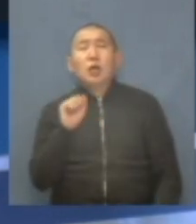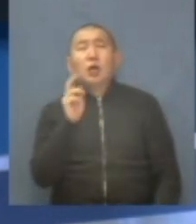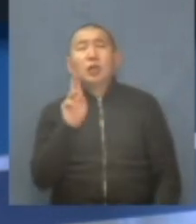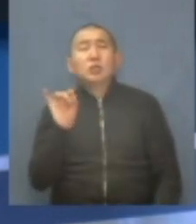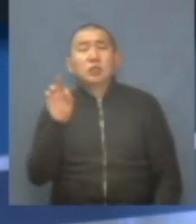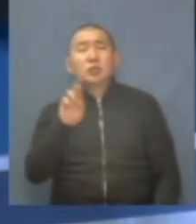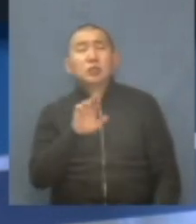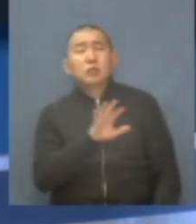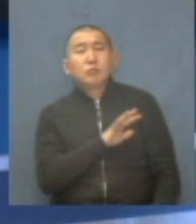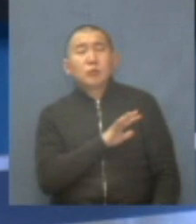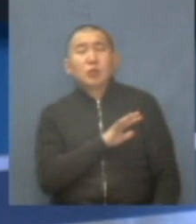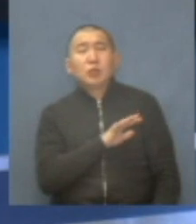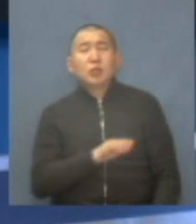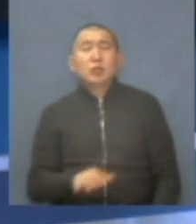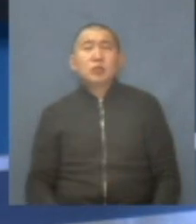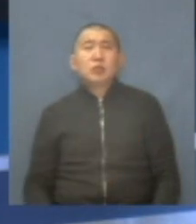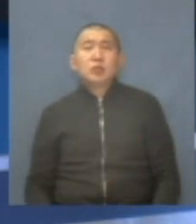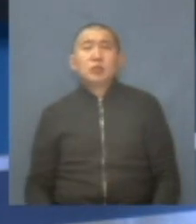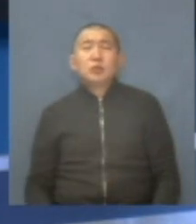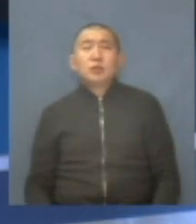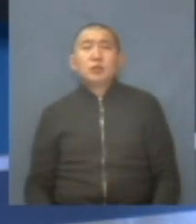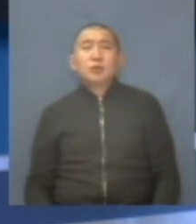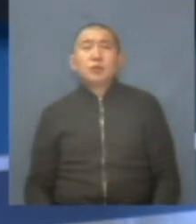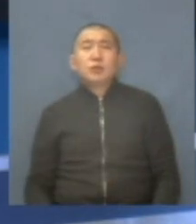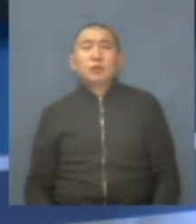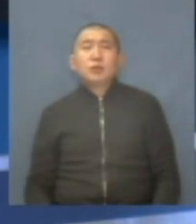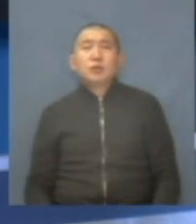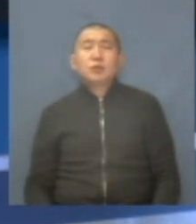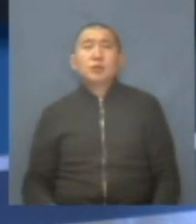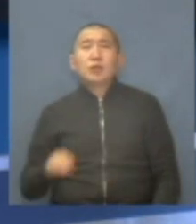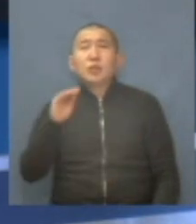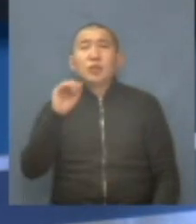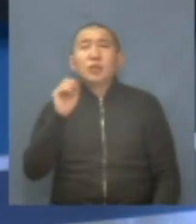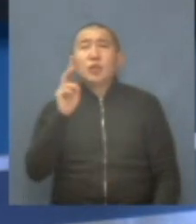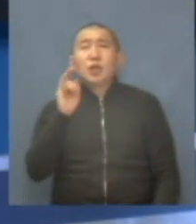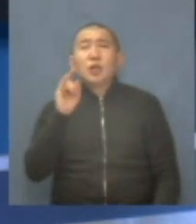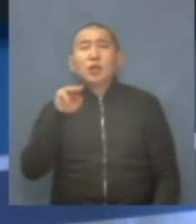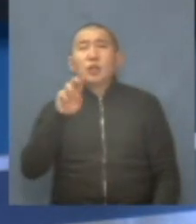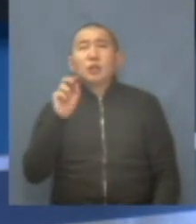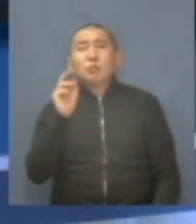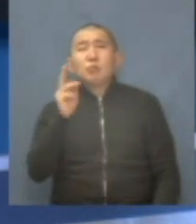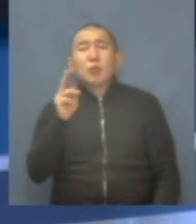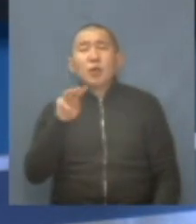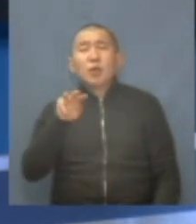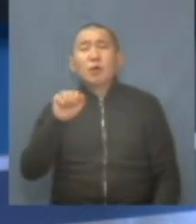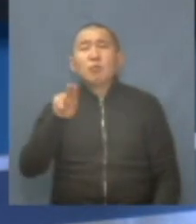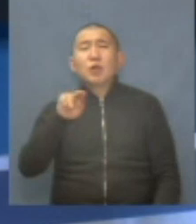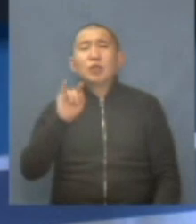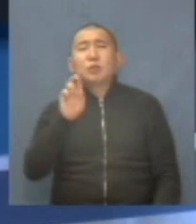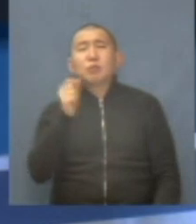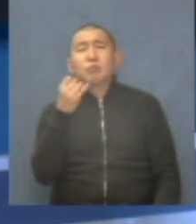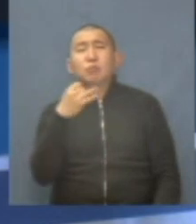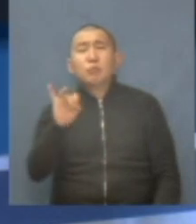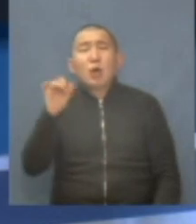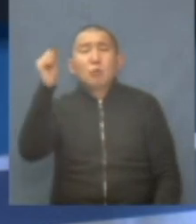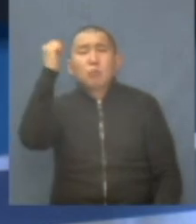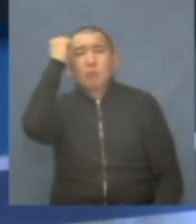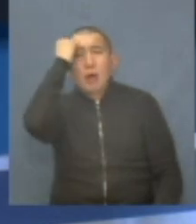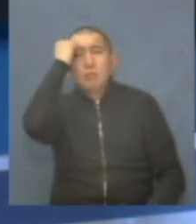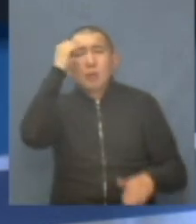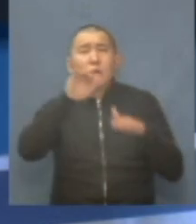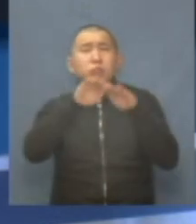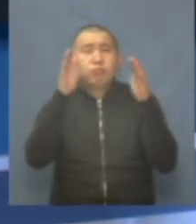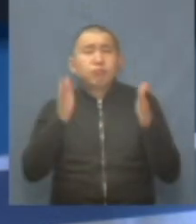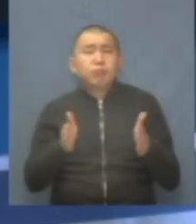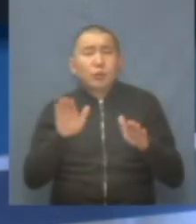Акциясында Кемежай шағын ауданында орналасқан Жақыпбек Малдыбаев ескерткішінің айналасы жол жиегі сол маңдағы